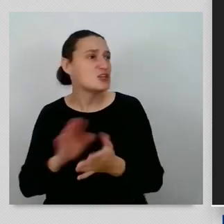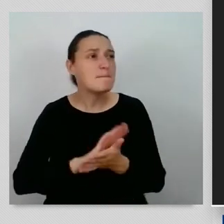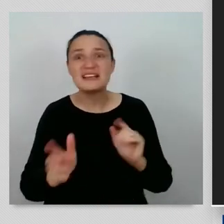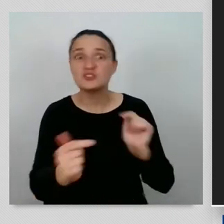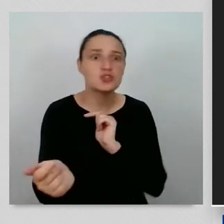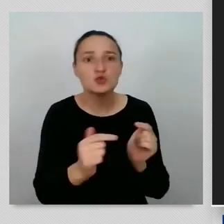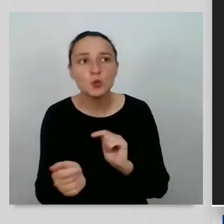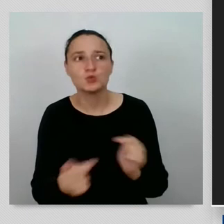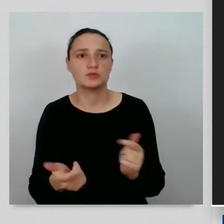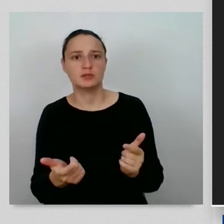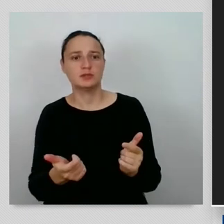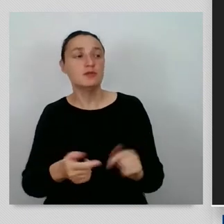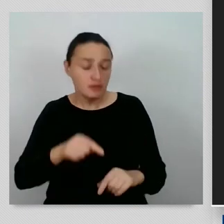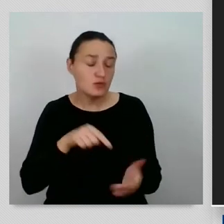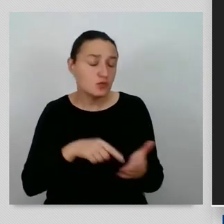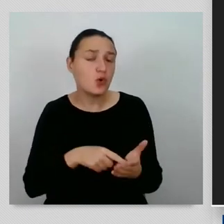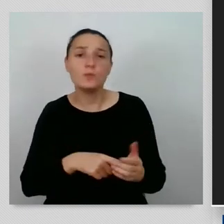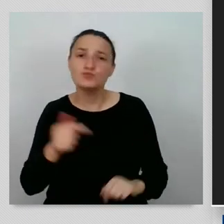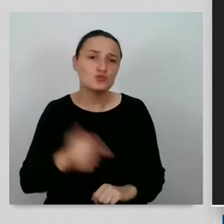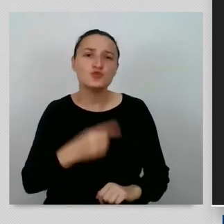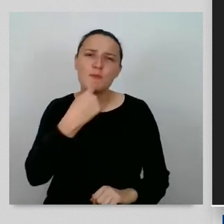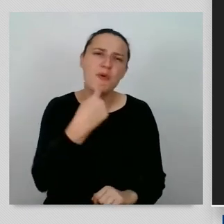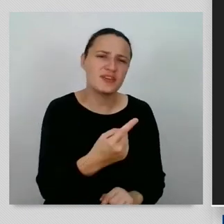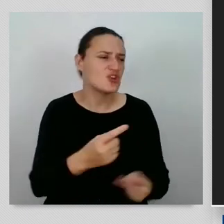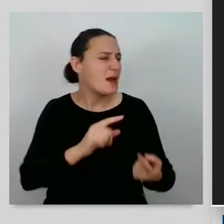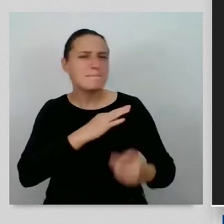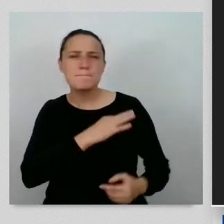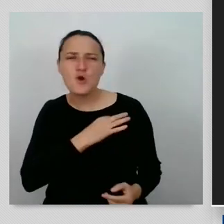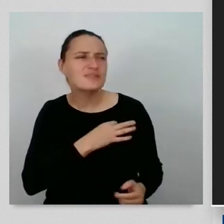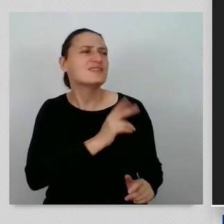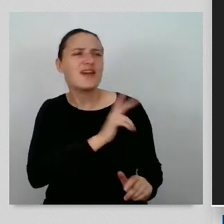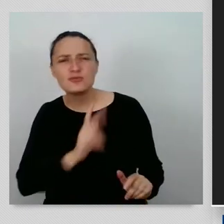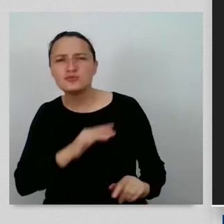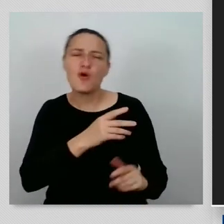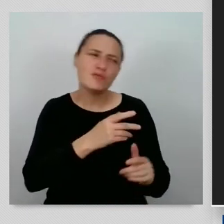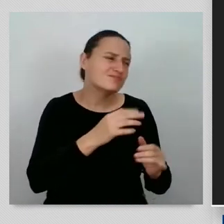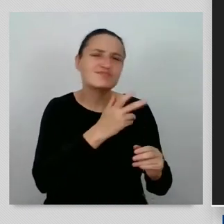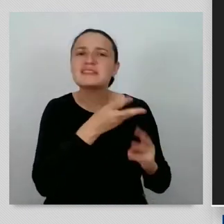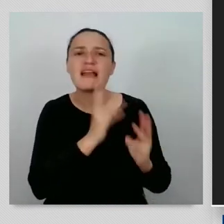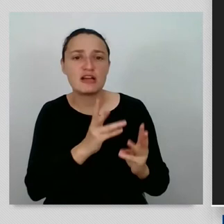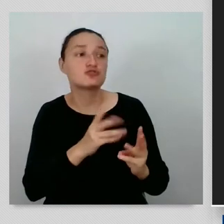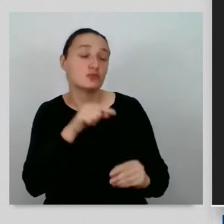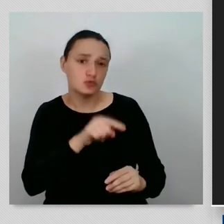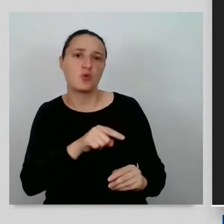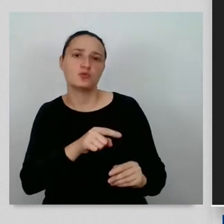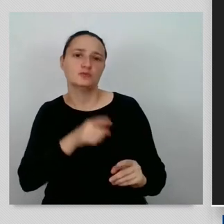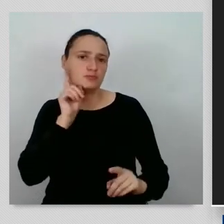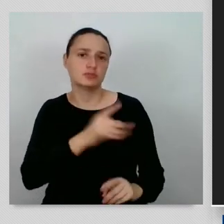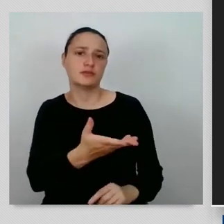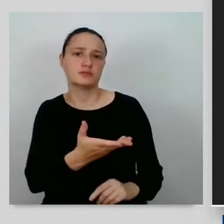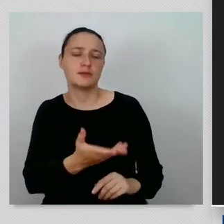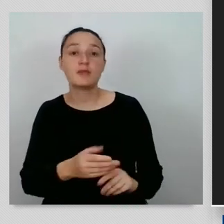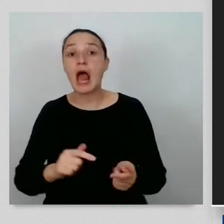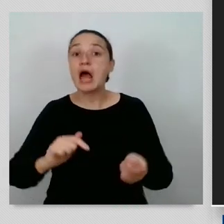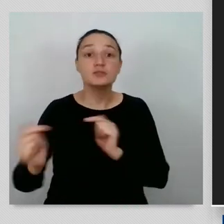bezdyskusyjny, prawda? Że on powinien być takim komunikatem ponad podziałami politycznymi. Wtedy, to o czym powiedział pan profesor przed chwilą, dyskusja z